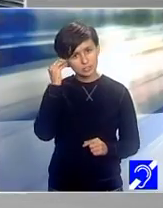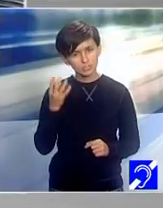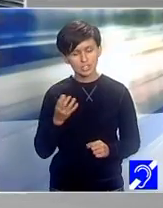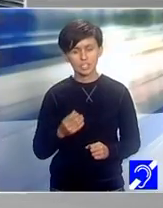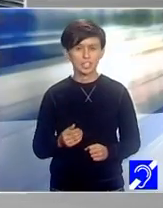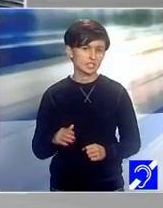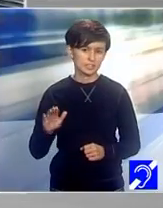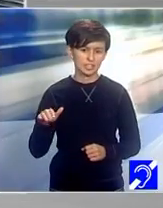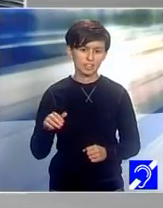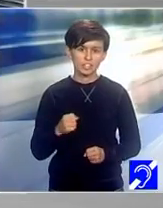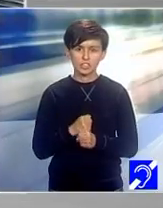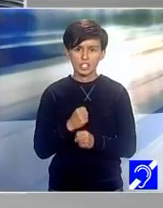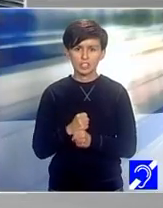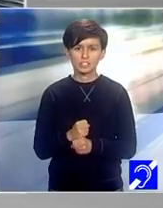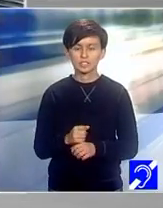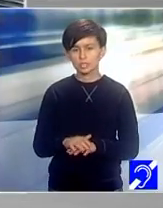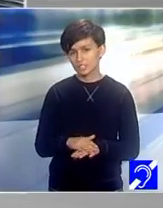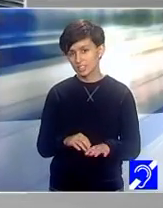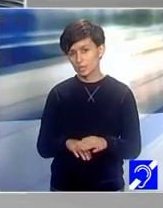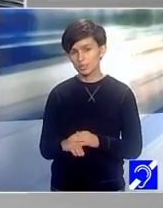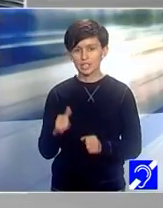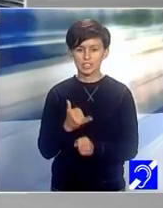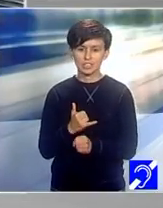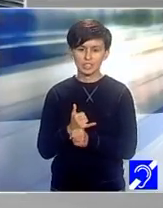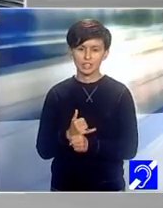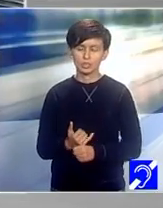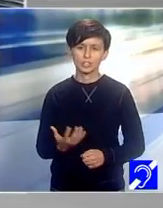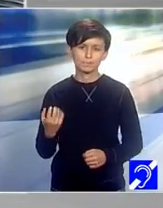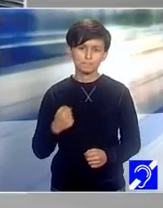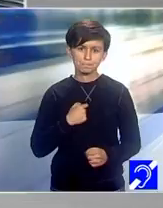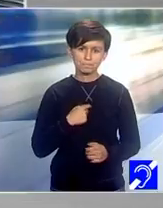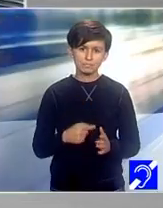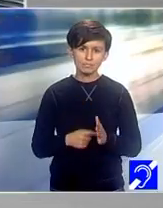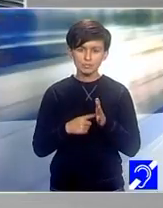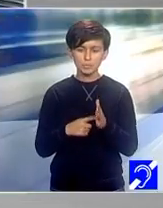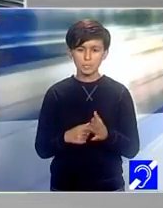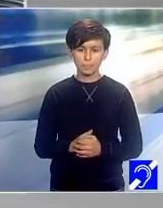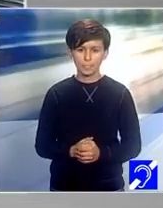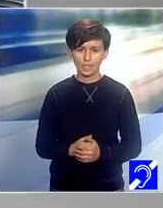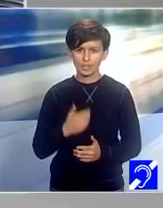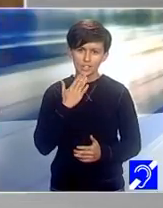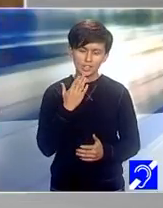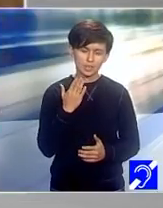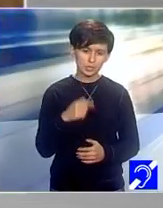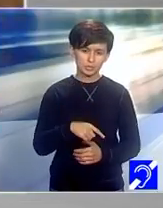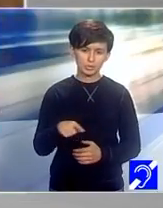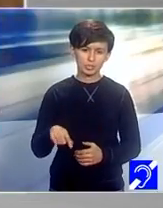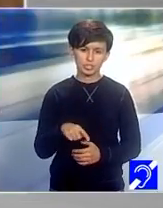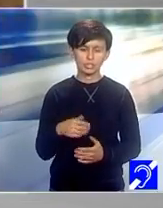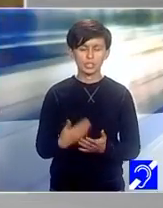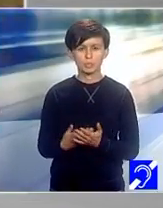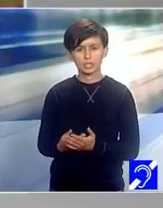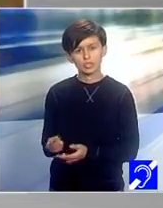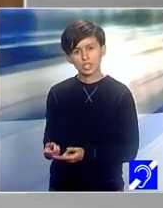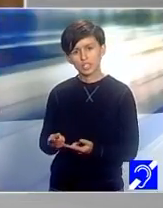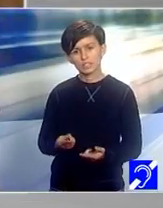ați făcut din mâinile de aur, ce a mai putut ieși. Vă mulțumim și noi pentru oportunitatea de a fi